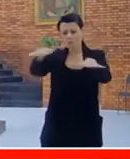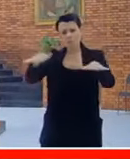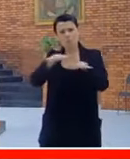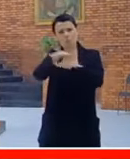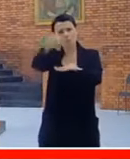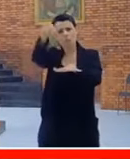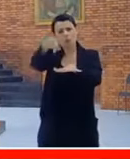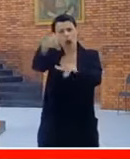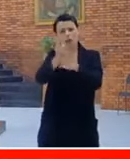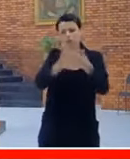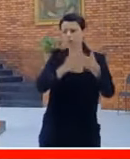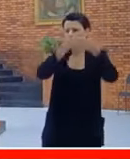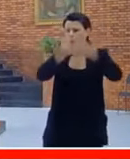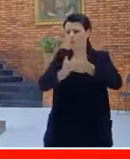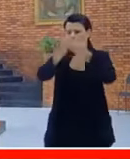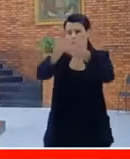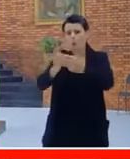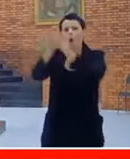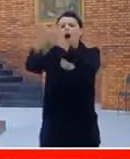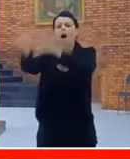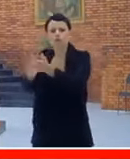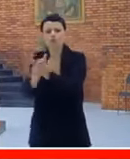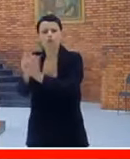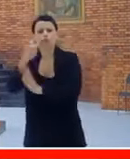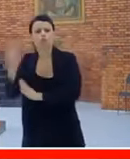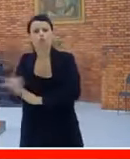da attraversare per trovare Gesù.